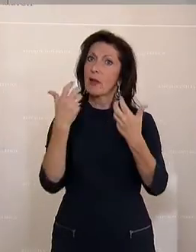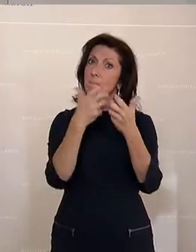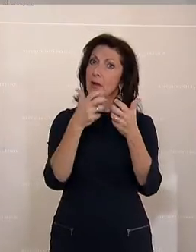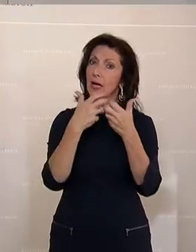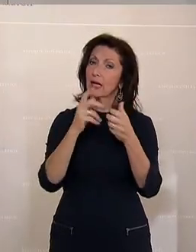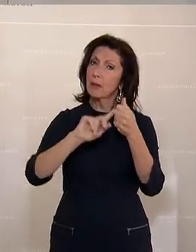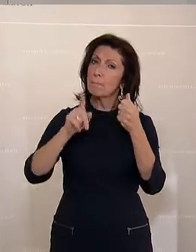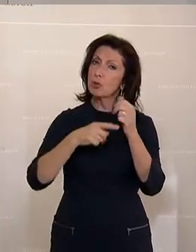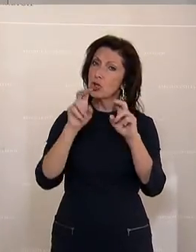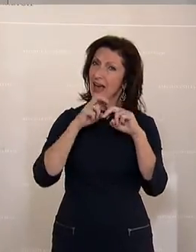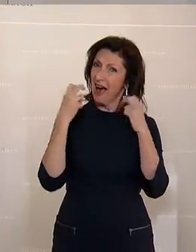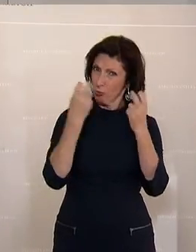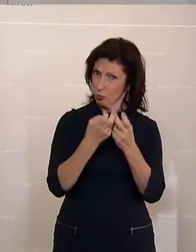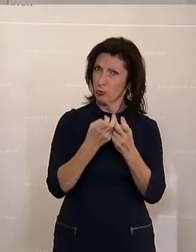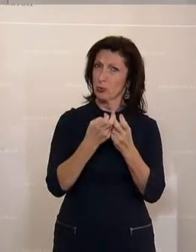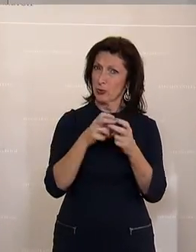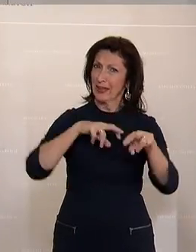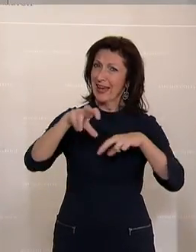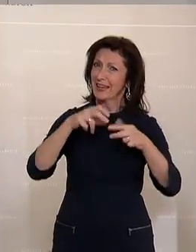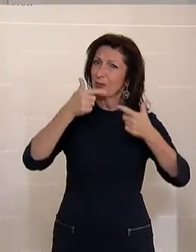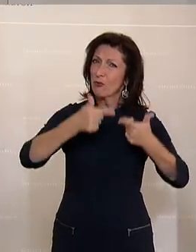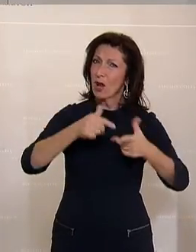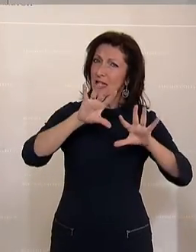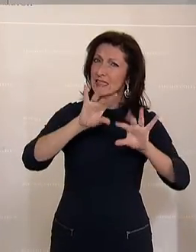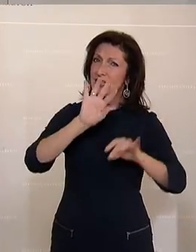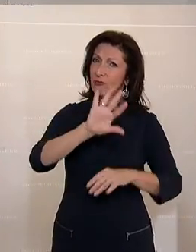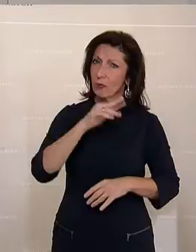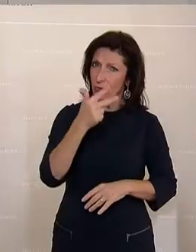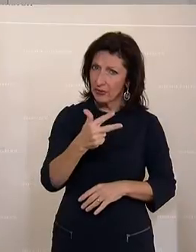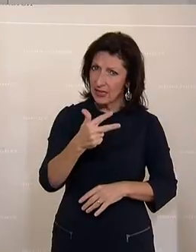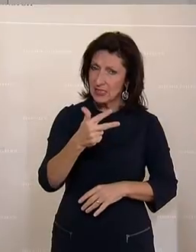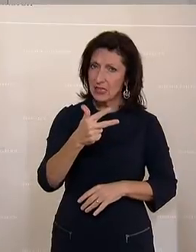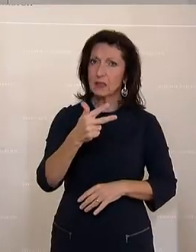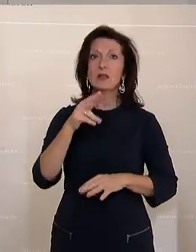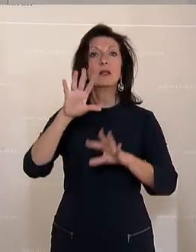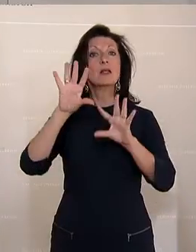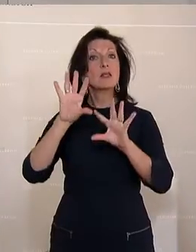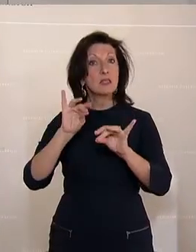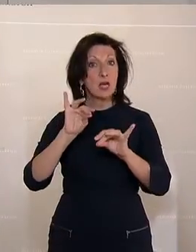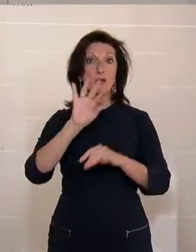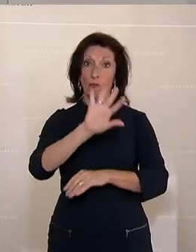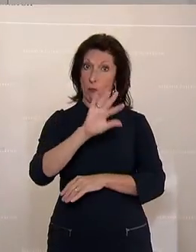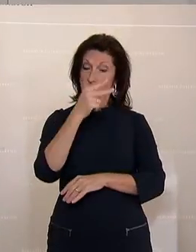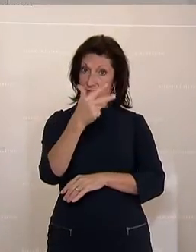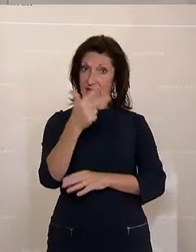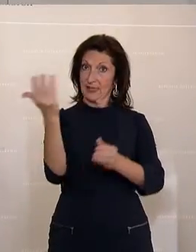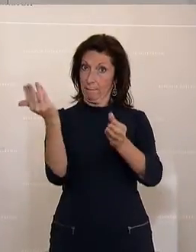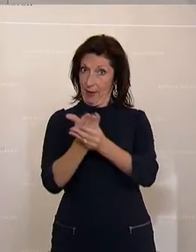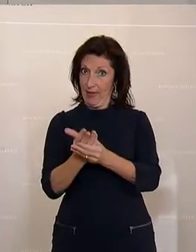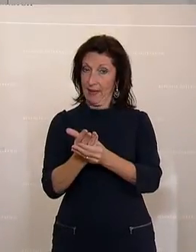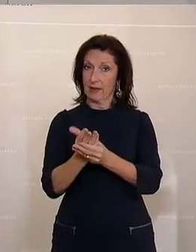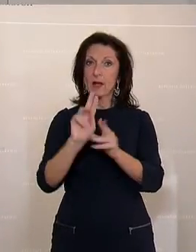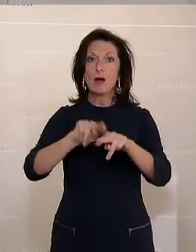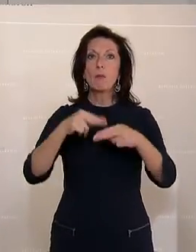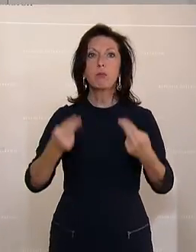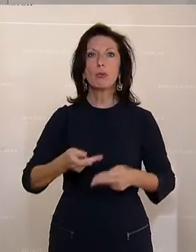Also die Generaldebatte und die Abstimmung über die Anträge, die im Rahmen dieser Generaldebatte eingebracht wurden, ist beendet. Es geht